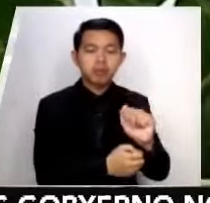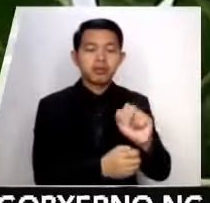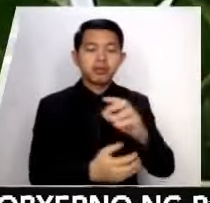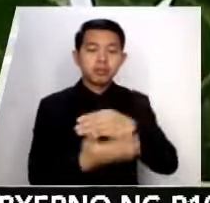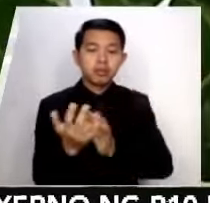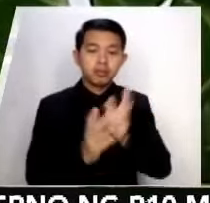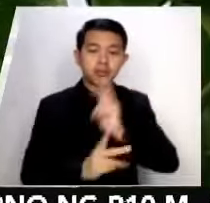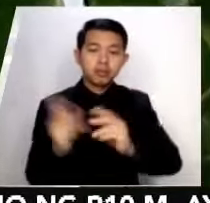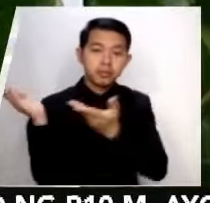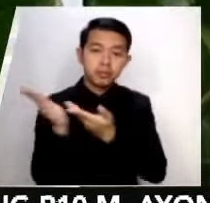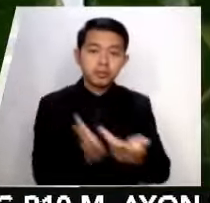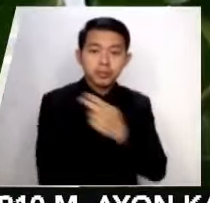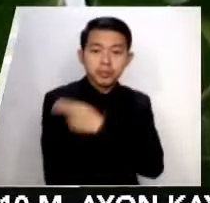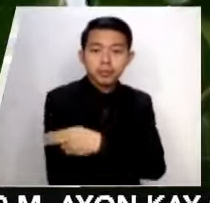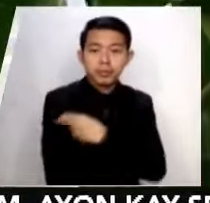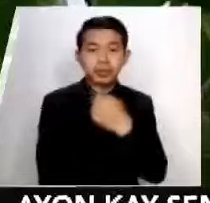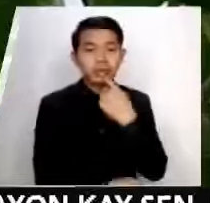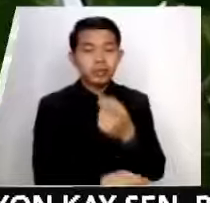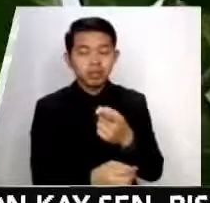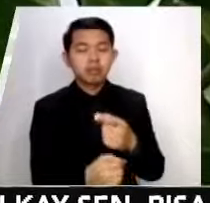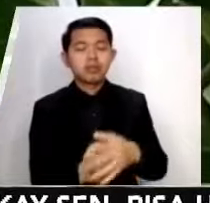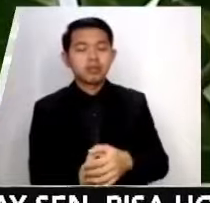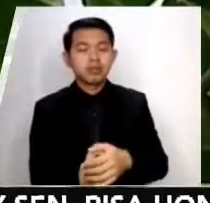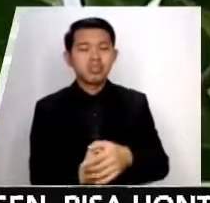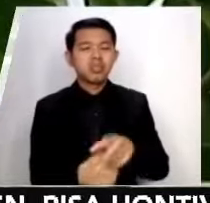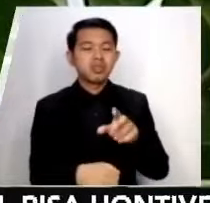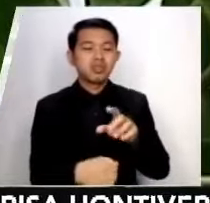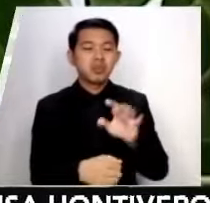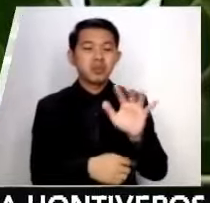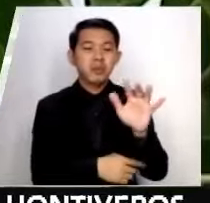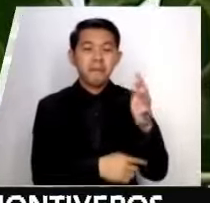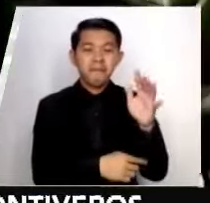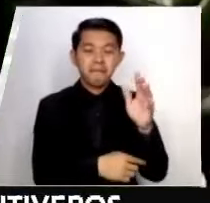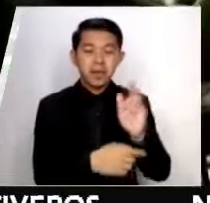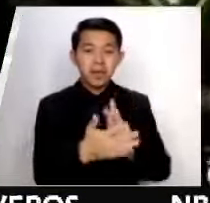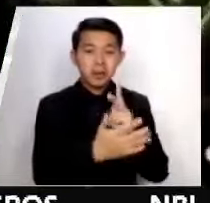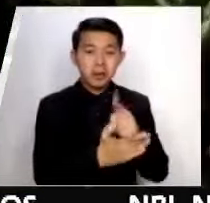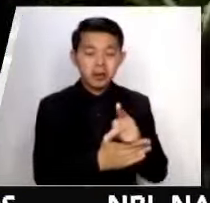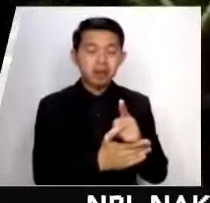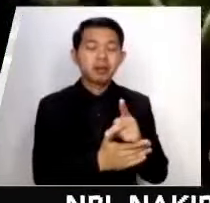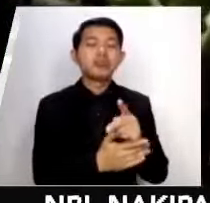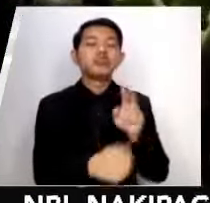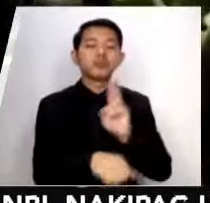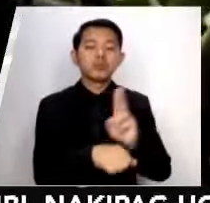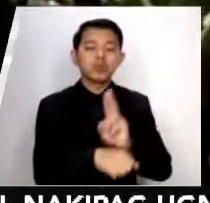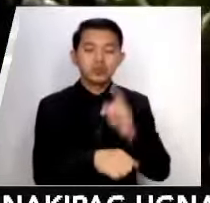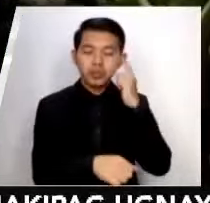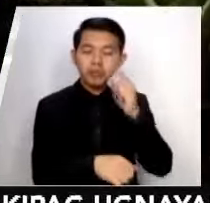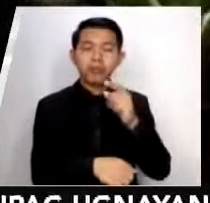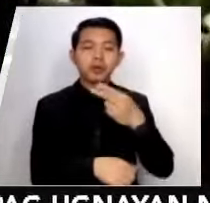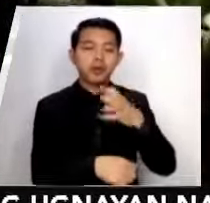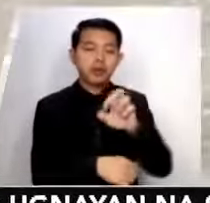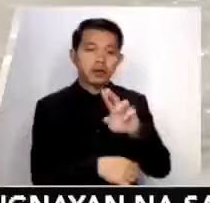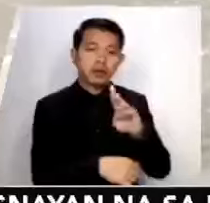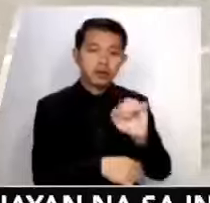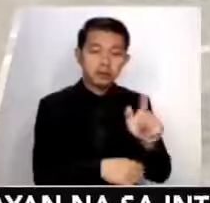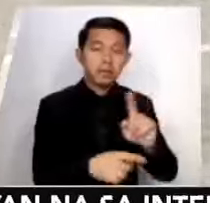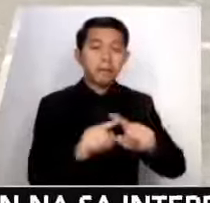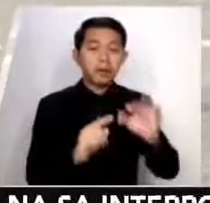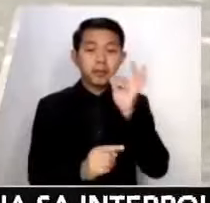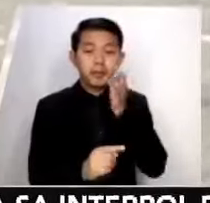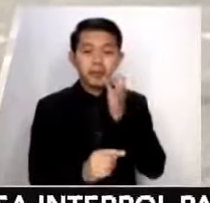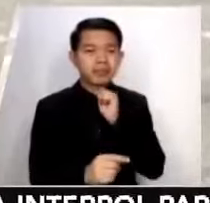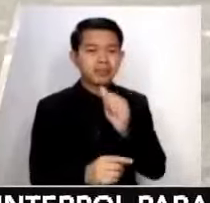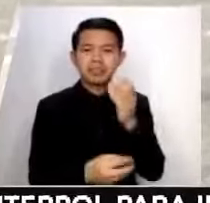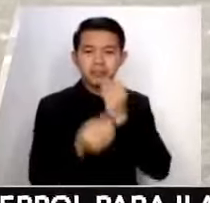Health Unit, ginagamit na herbal medicine ang dahon ng tuba-tuba pero hindi kinakain ang bunga nito. Mark